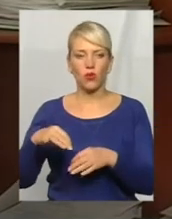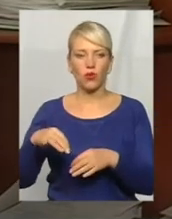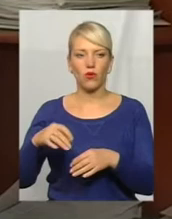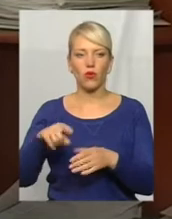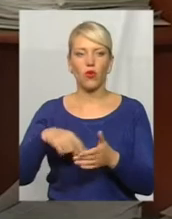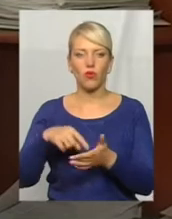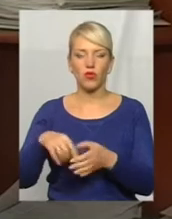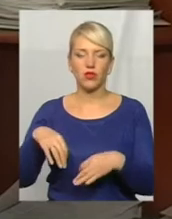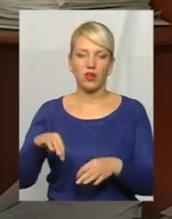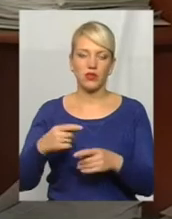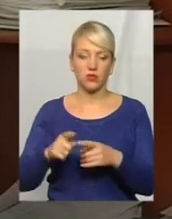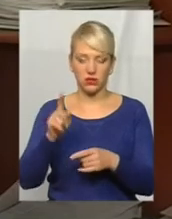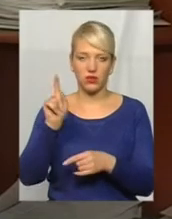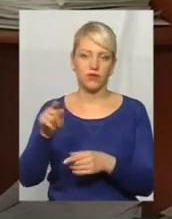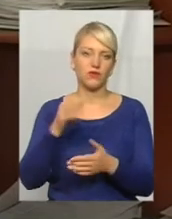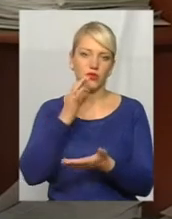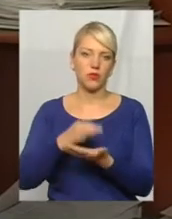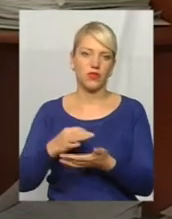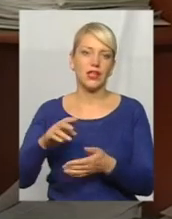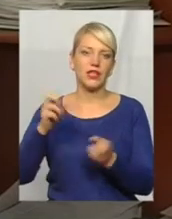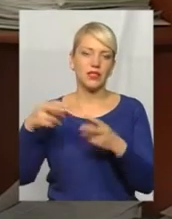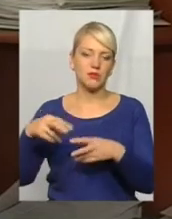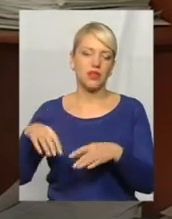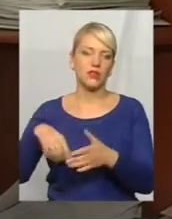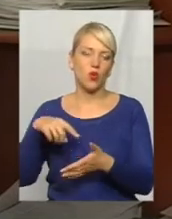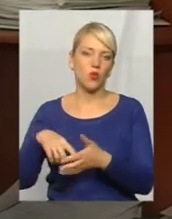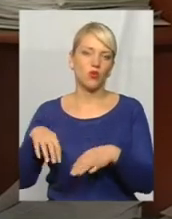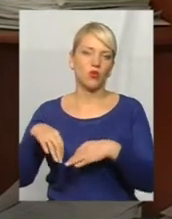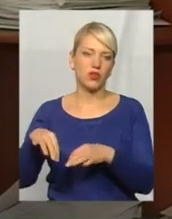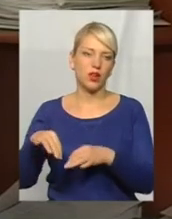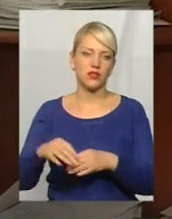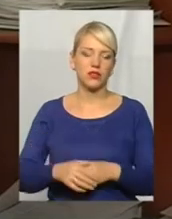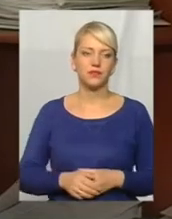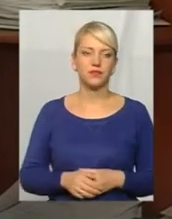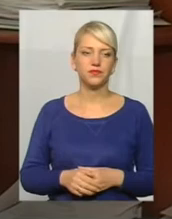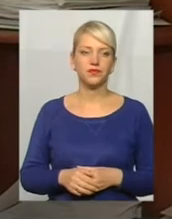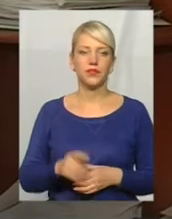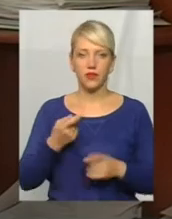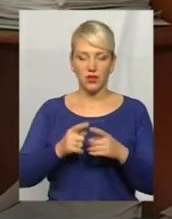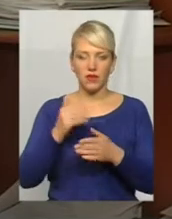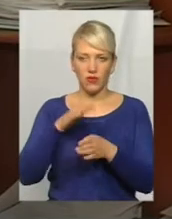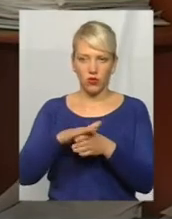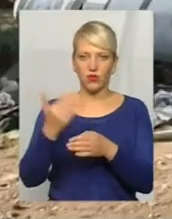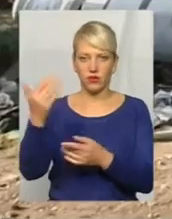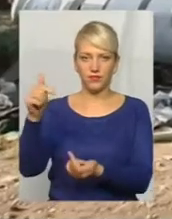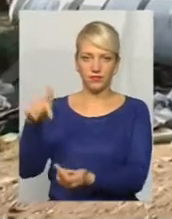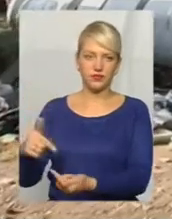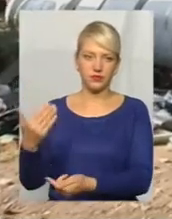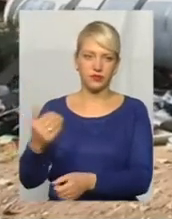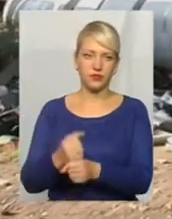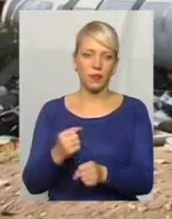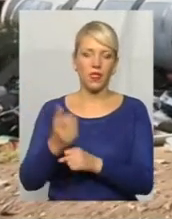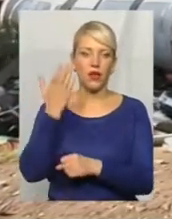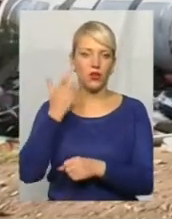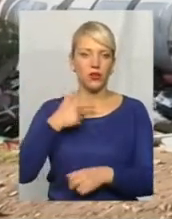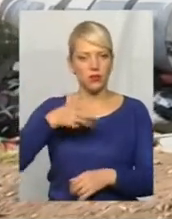Він виконує роботи по обслуговуванню сміттєвих майданчиків і по вивозу сміття. Це його парафія. Коли ми знімали